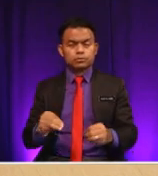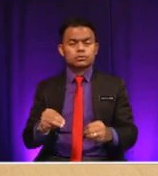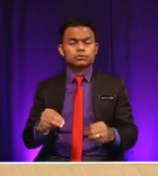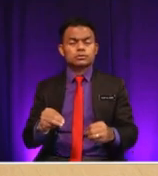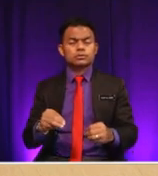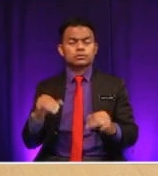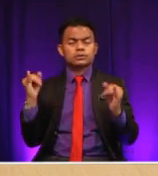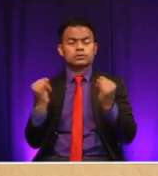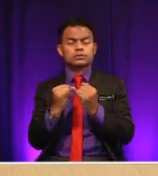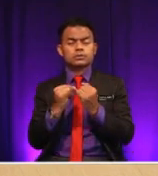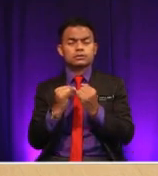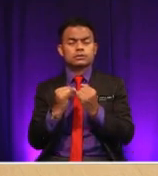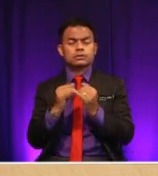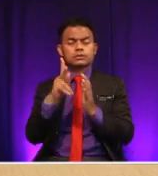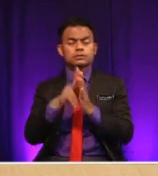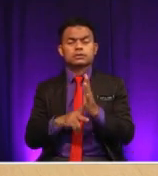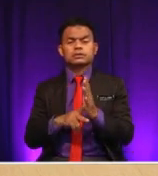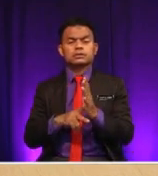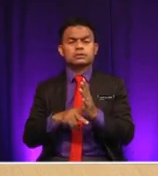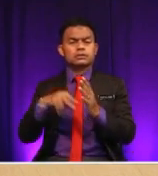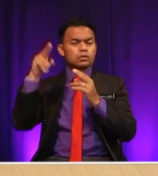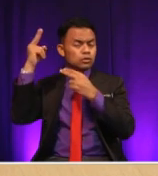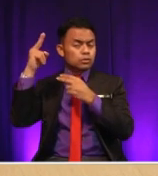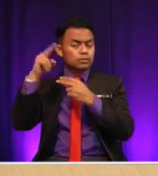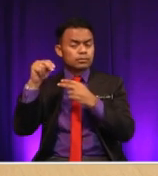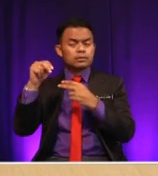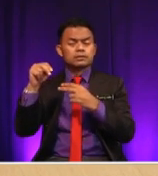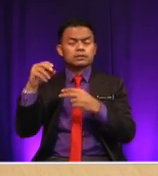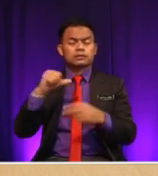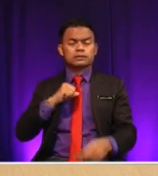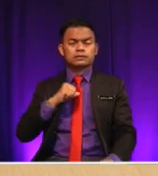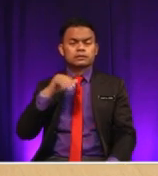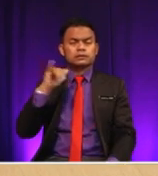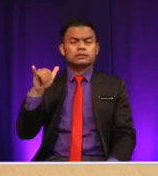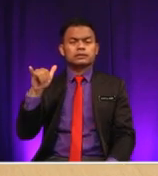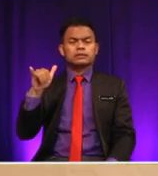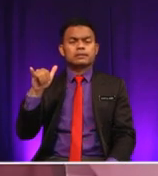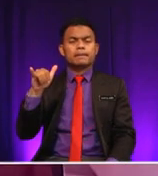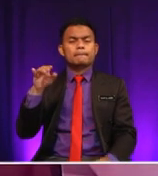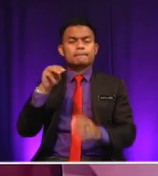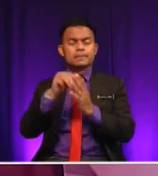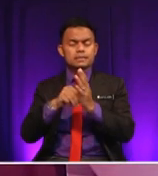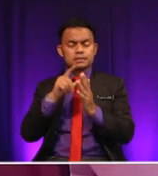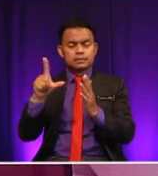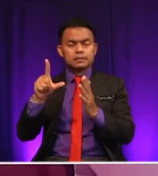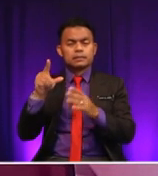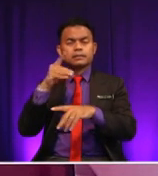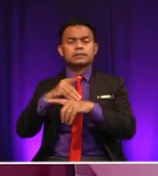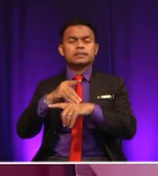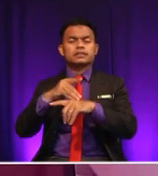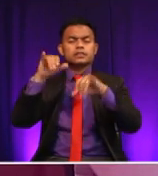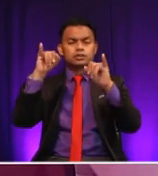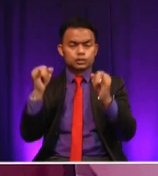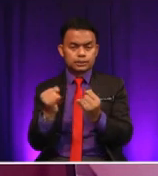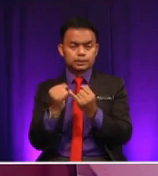hendaklah di jago Oke jadi dia berakhir dengan ee membetul Irfan di mana setiap